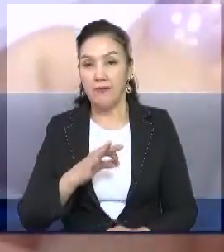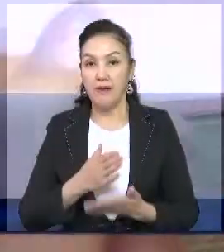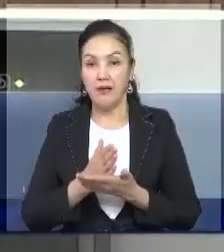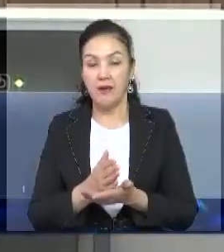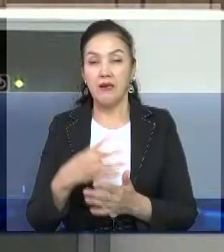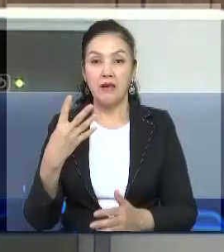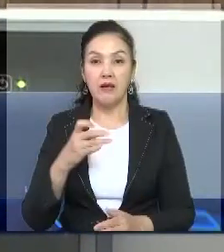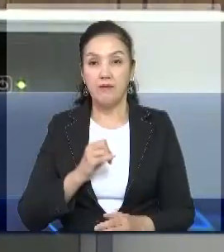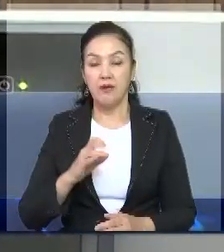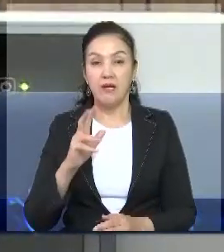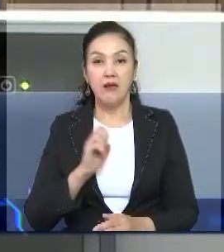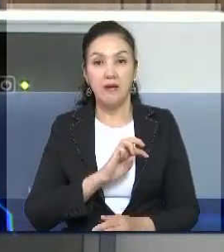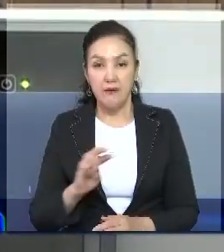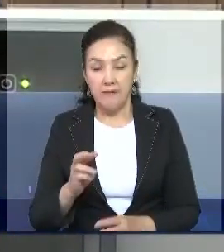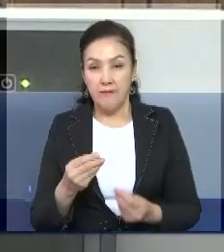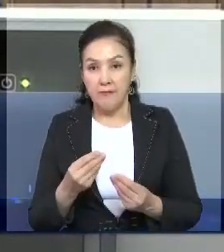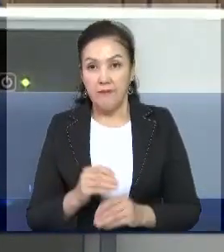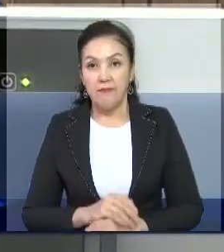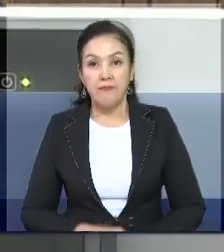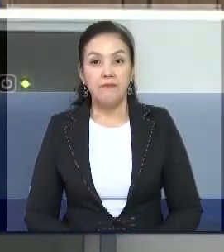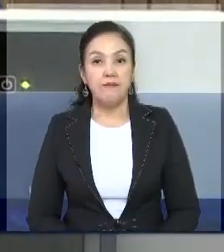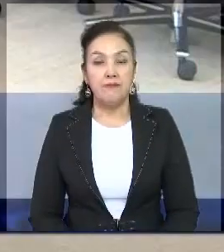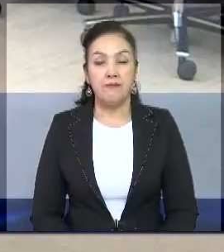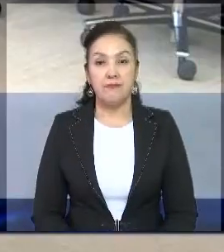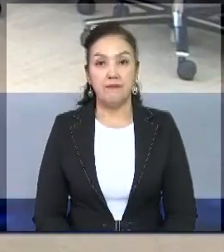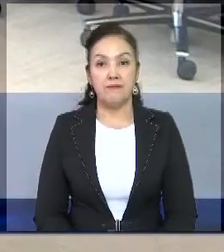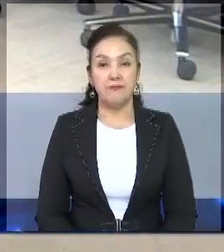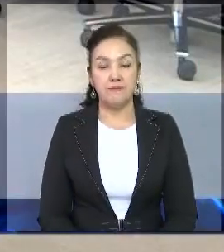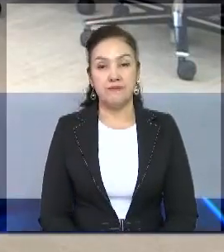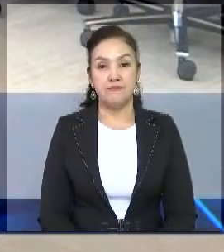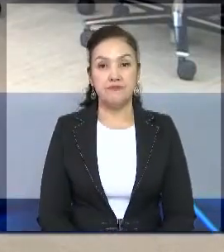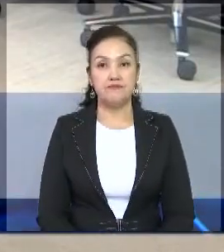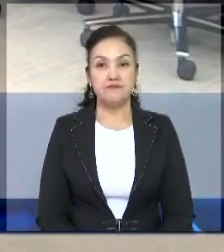направлено 4 миллиарда 300 миллионов тенге. Николай Сырбов, Самат Каликенов, телеканал Актюбе.